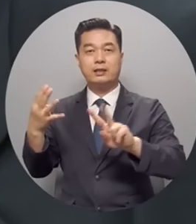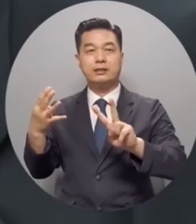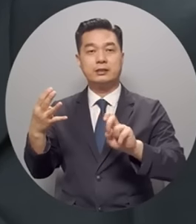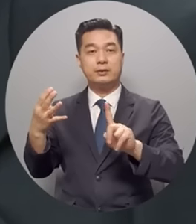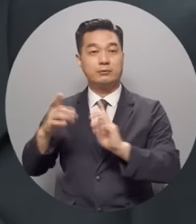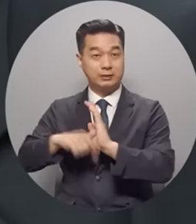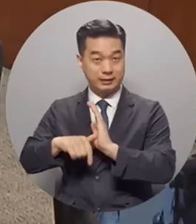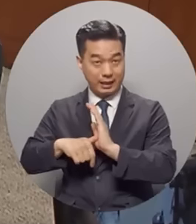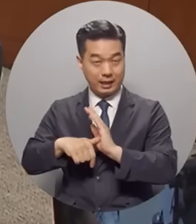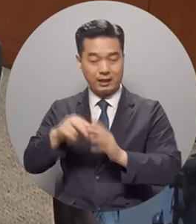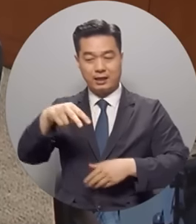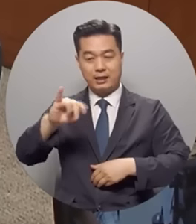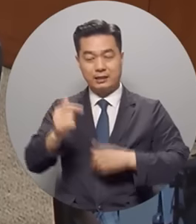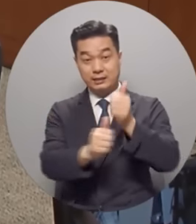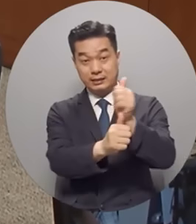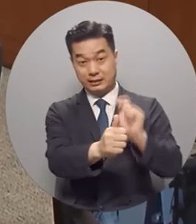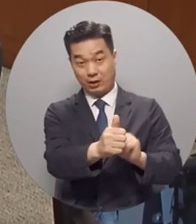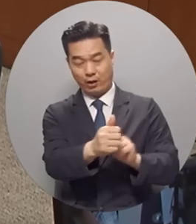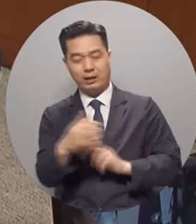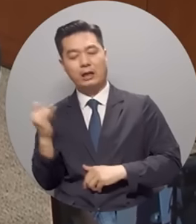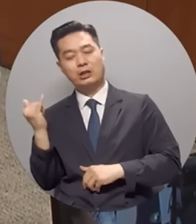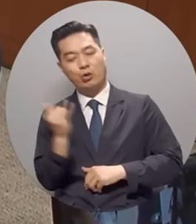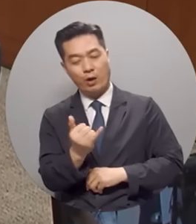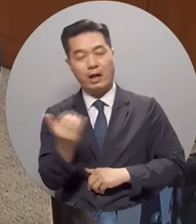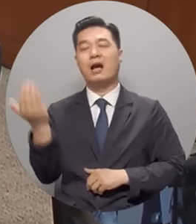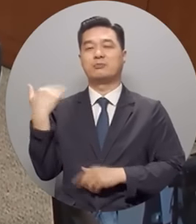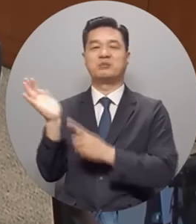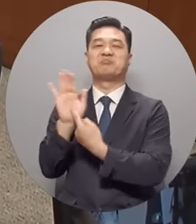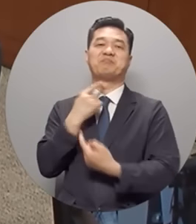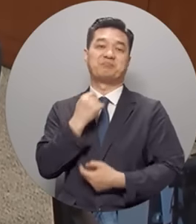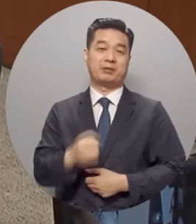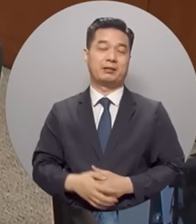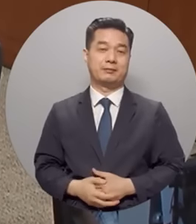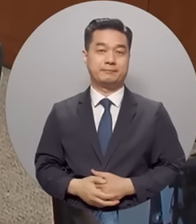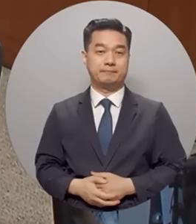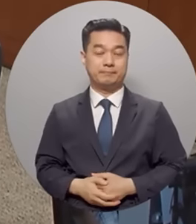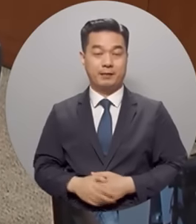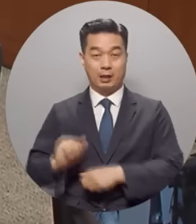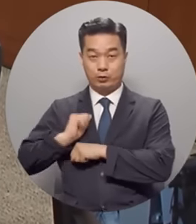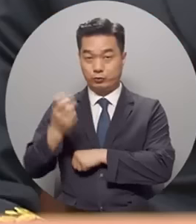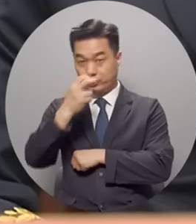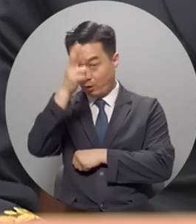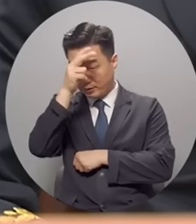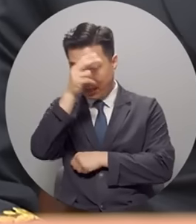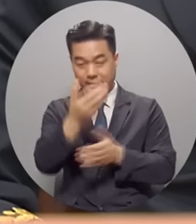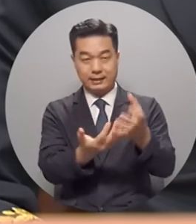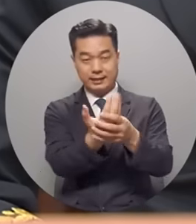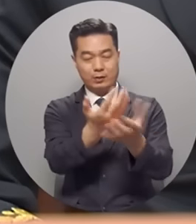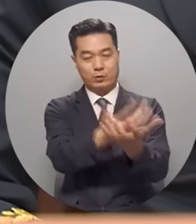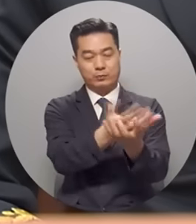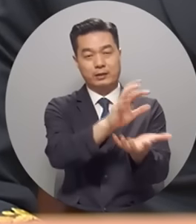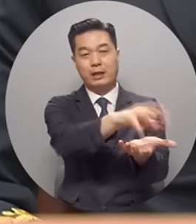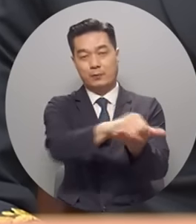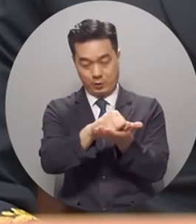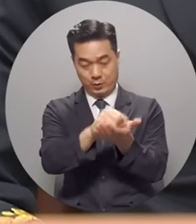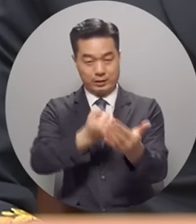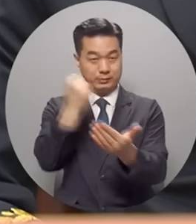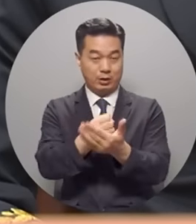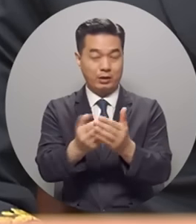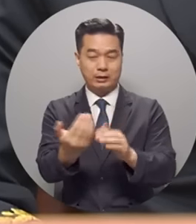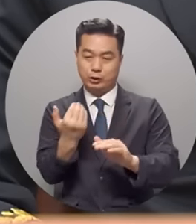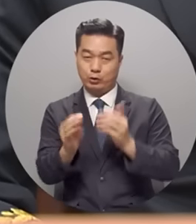전 차관에게 전화를 건 사실은 앞서 밝혀진 바 있습니다. 군 검찰이 사건 기록 회수를 결정한 시간대 전후로